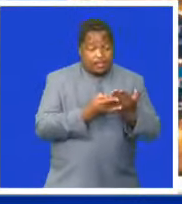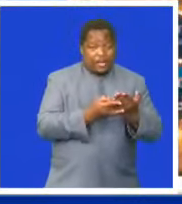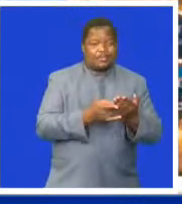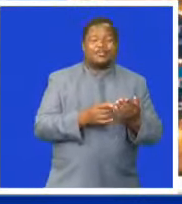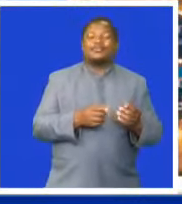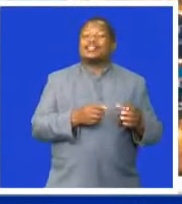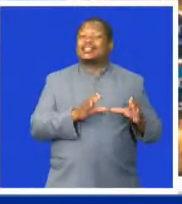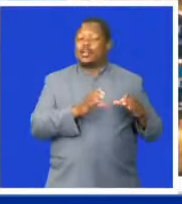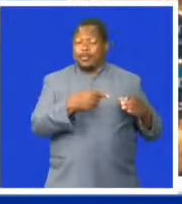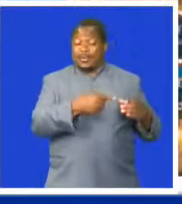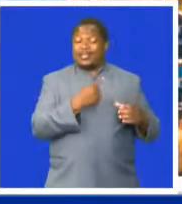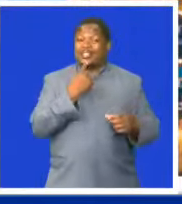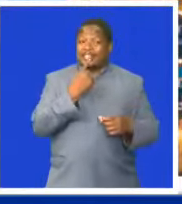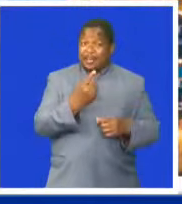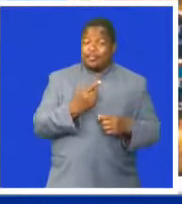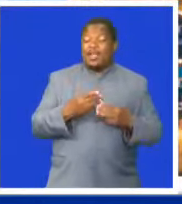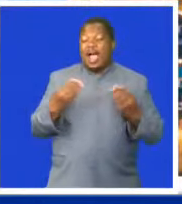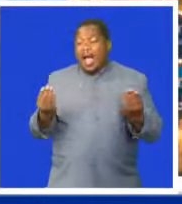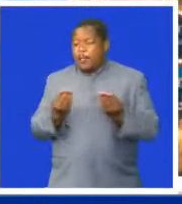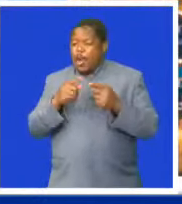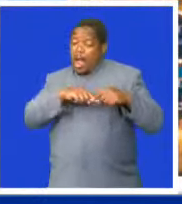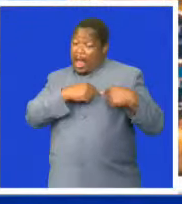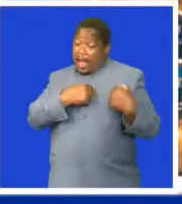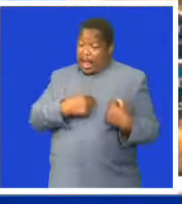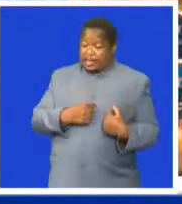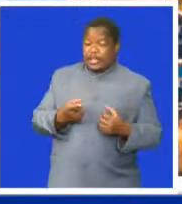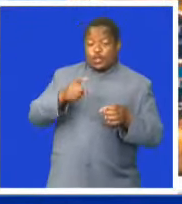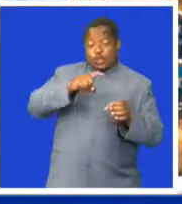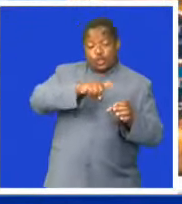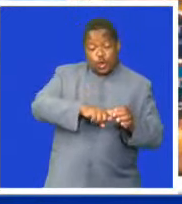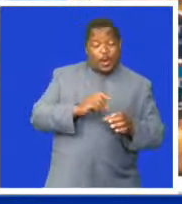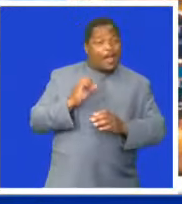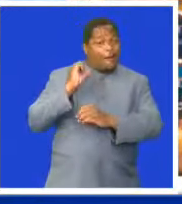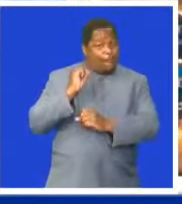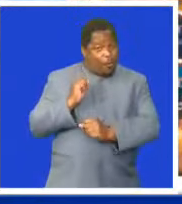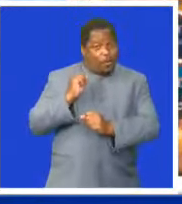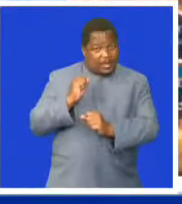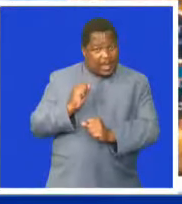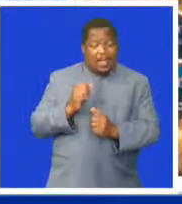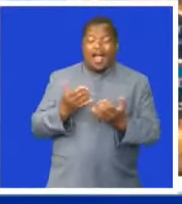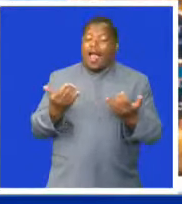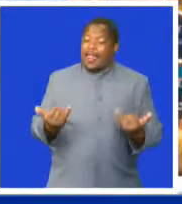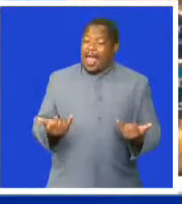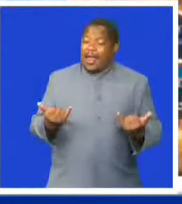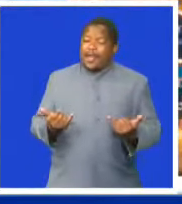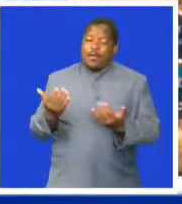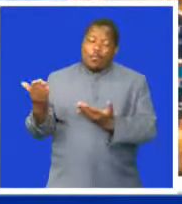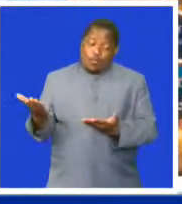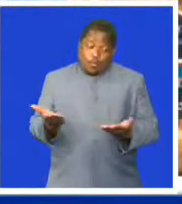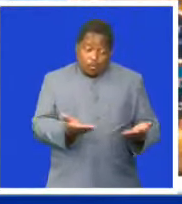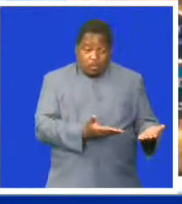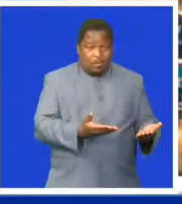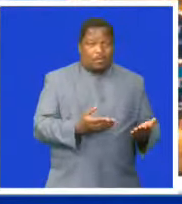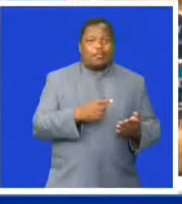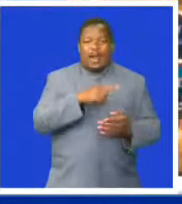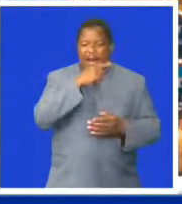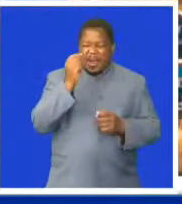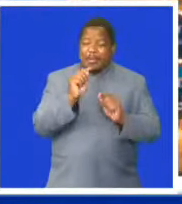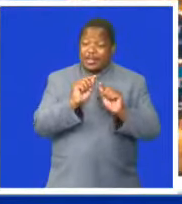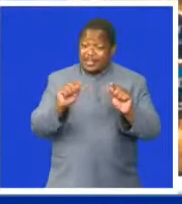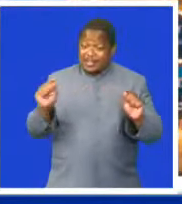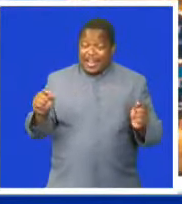ngacala kubhalisa ekhasini langcondomshina kutawenda imisebenti litawusisita live lakangwane nesive semaswati etindzabeni